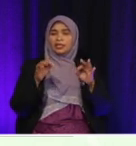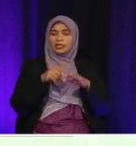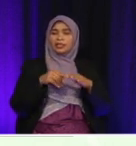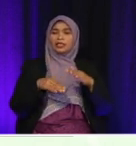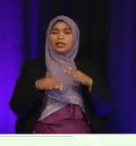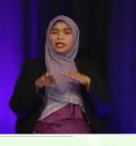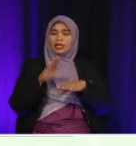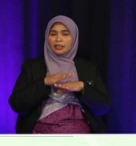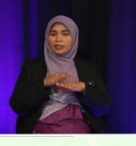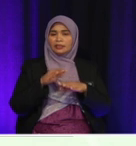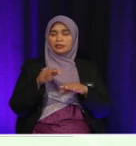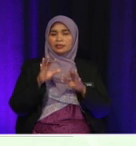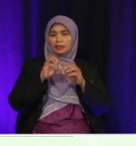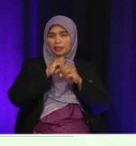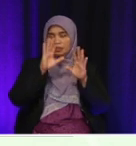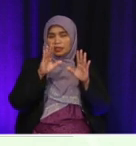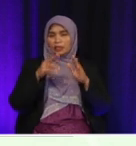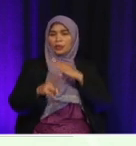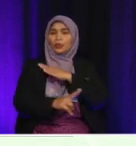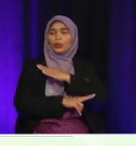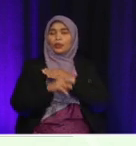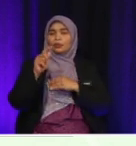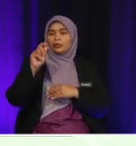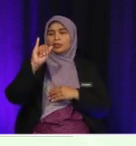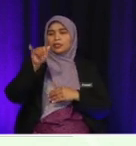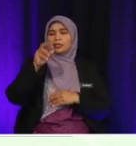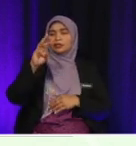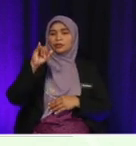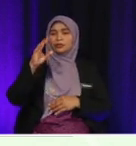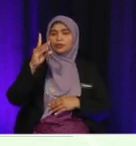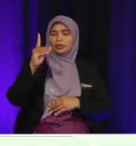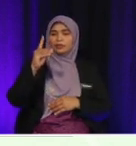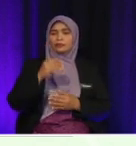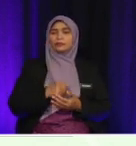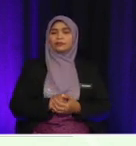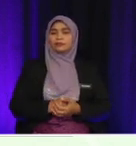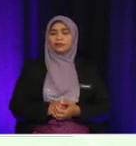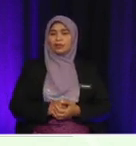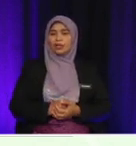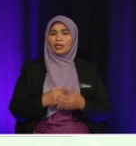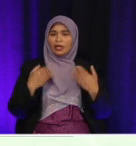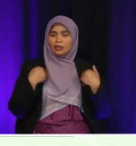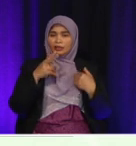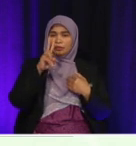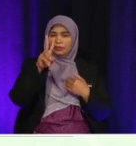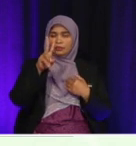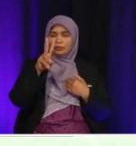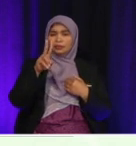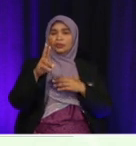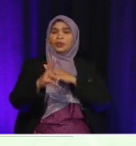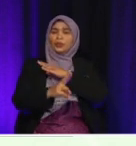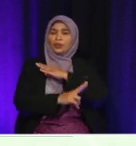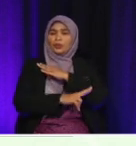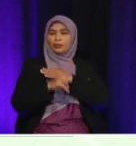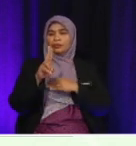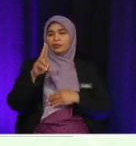kalimah yang bergaris dan cara bacaannya jadi murid-murid kena Perhatikan ya ada dua kehendak Nyatakan hukum